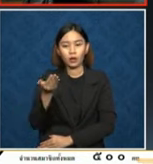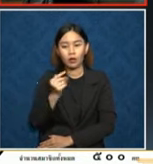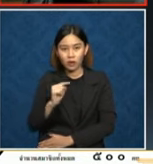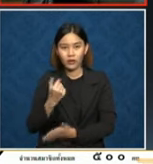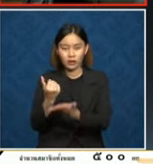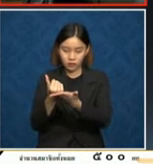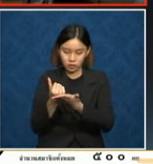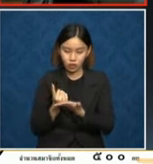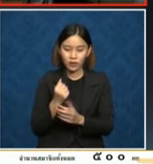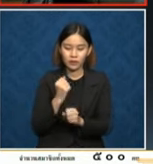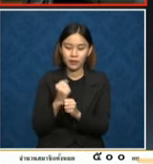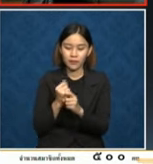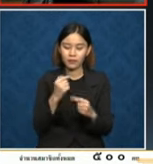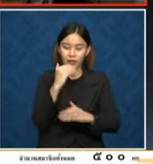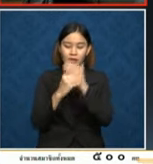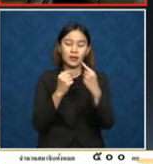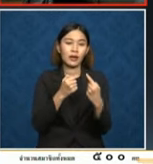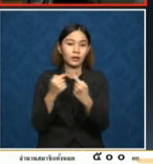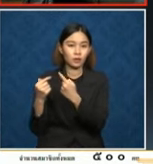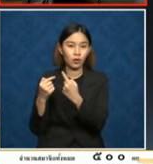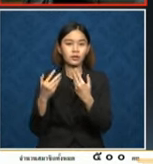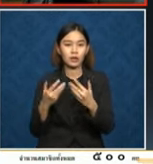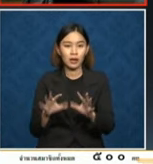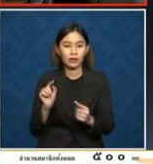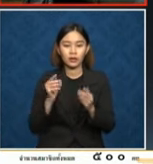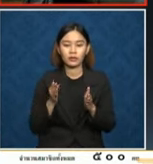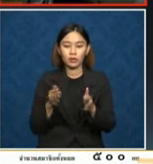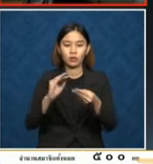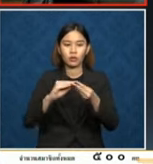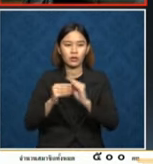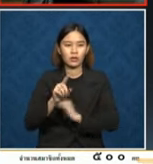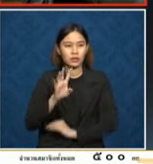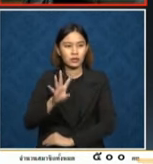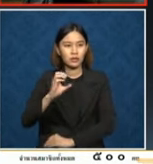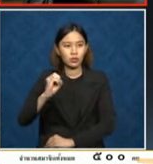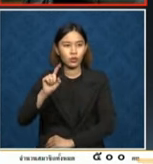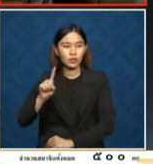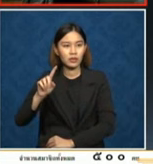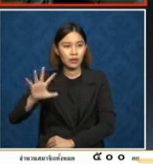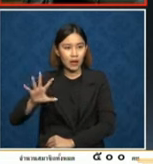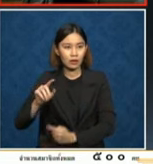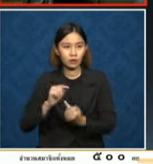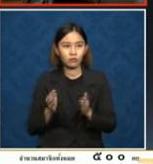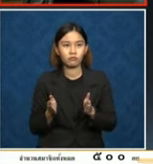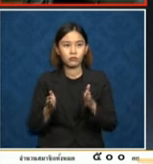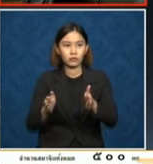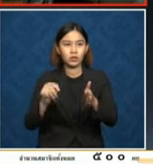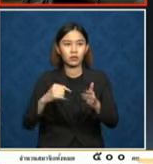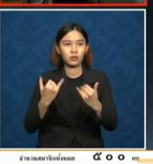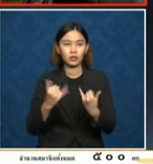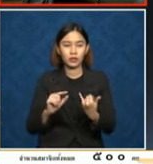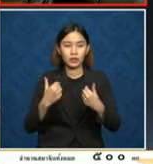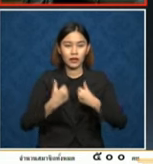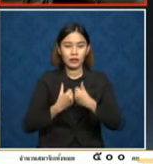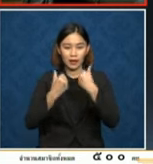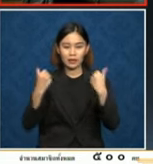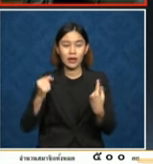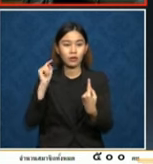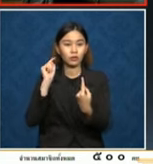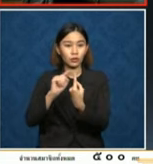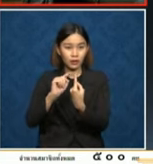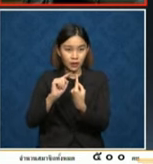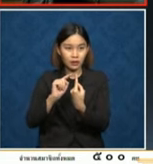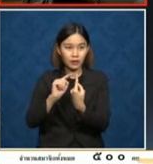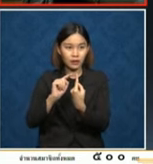าได้ช่วยดำเนินการต่อเนื่องและอีกเรื่องนึงในถนนสาย4015ตันจันดีเขาธงนะคะตอนนี้ได้ขยายไปถึง